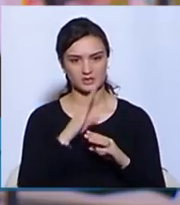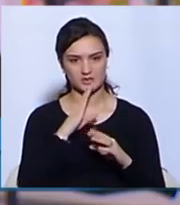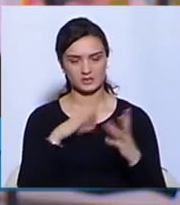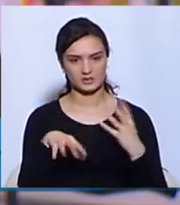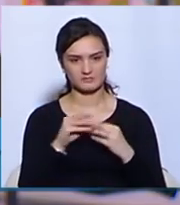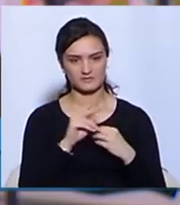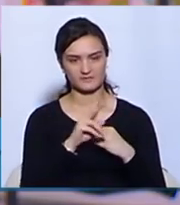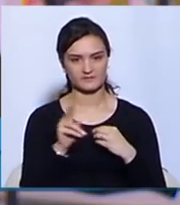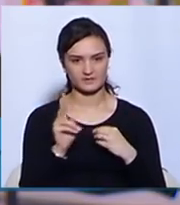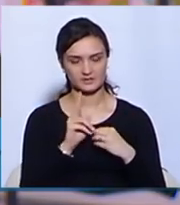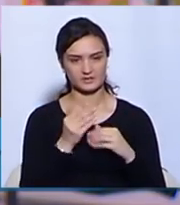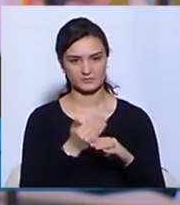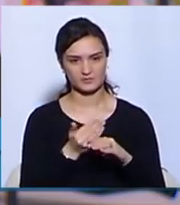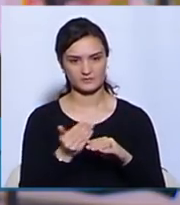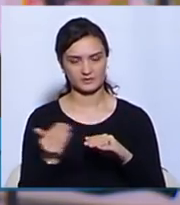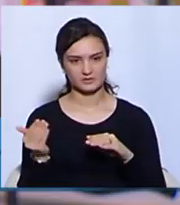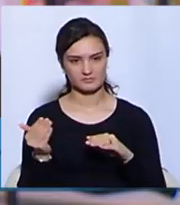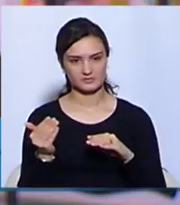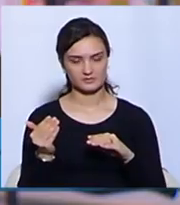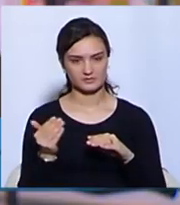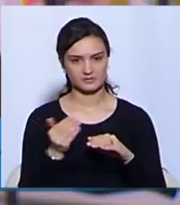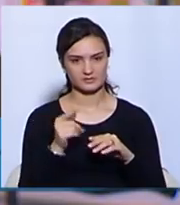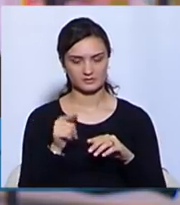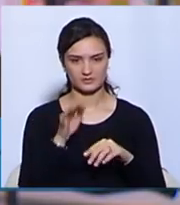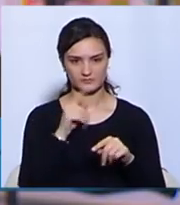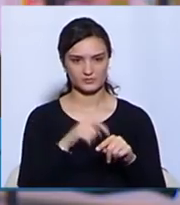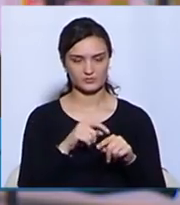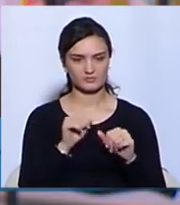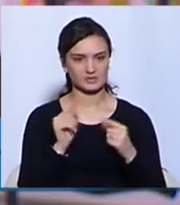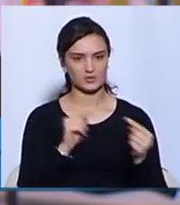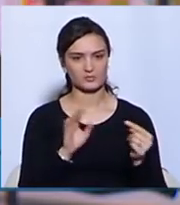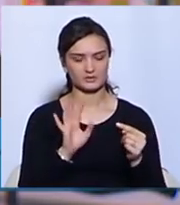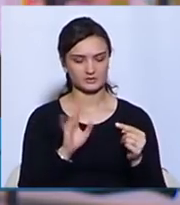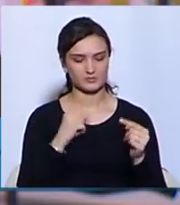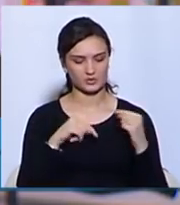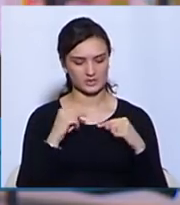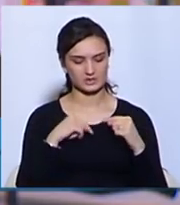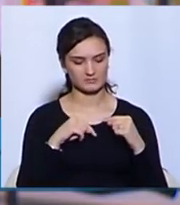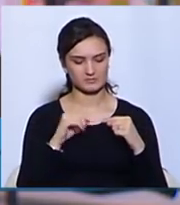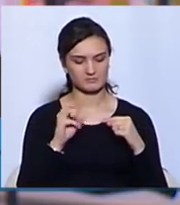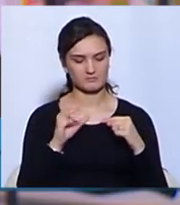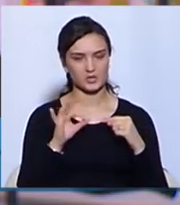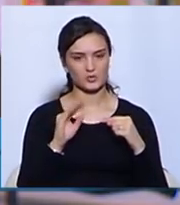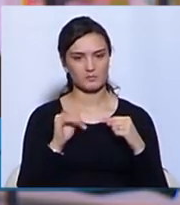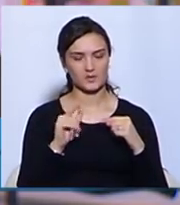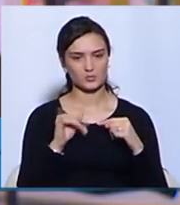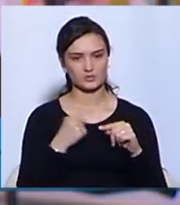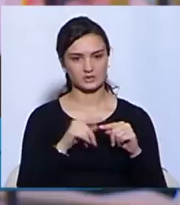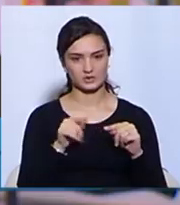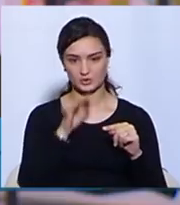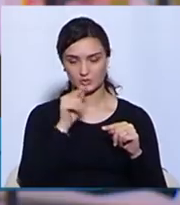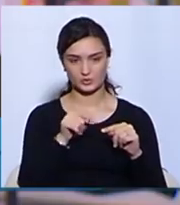ქალები, ვისაც მოგვიანებით შეიძლება თავის დროზე არ გაუპროტესტებია ორგანიზმს იმ მენოპაუზის